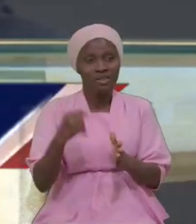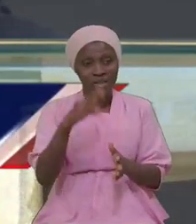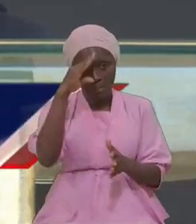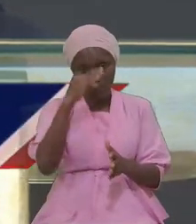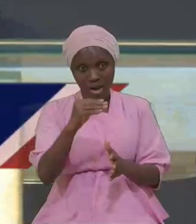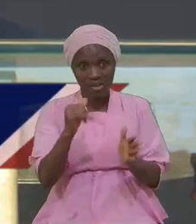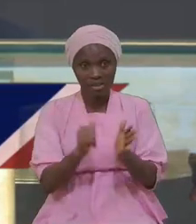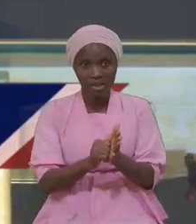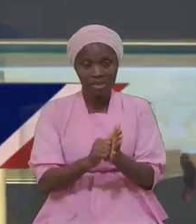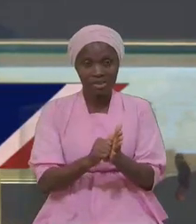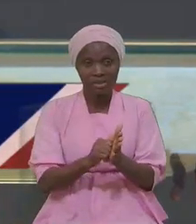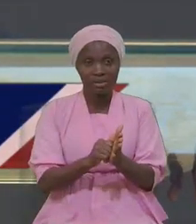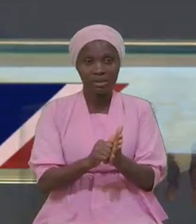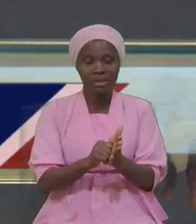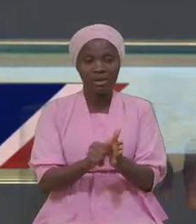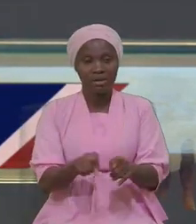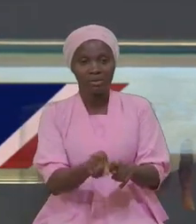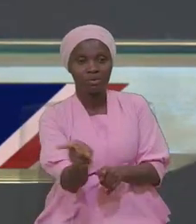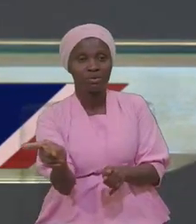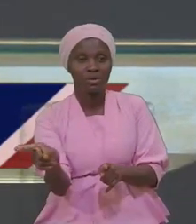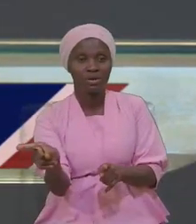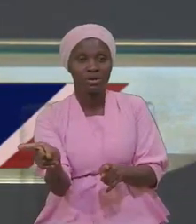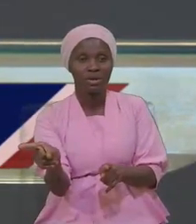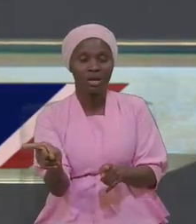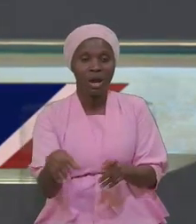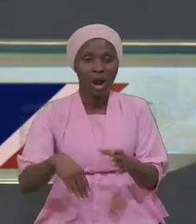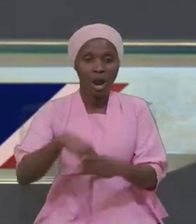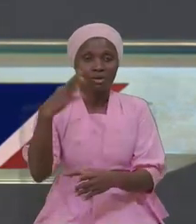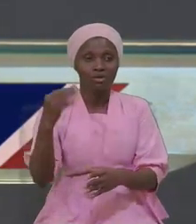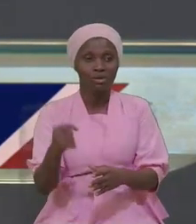L'homme qui s'écarte du chemin de la sagesse